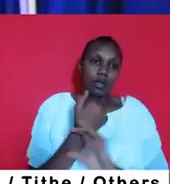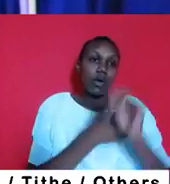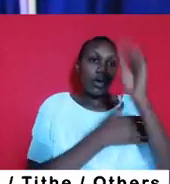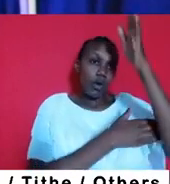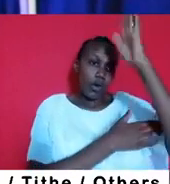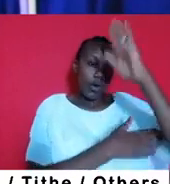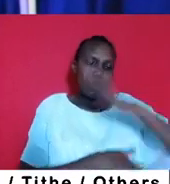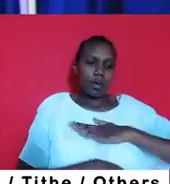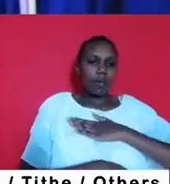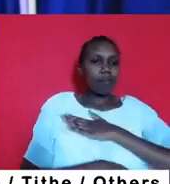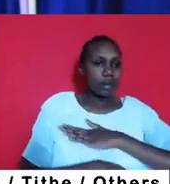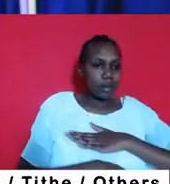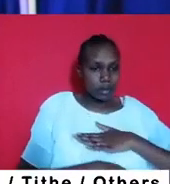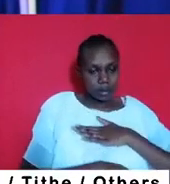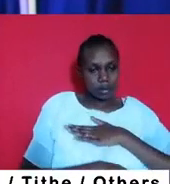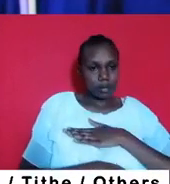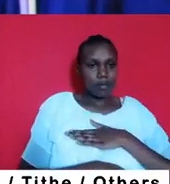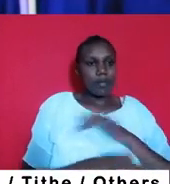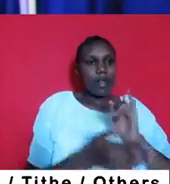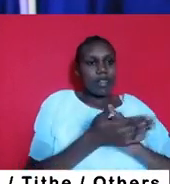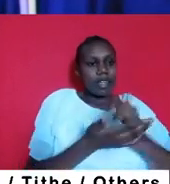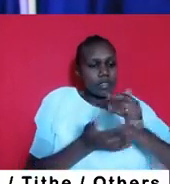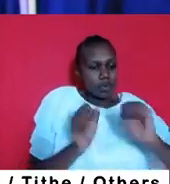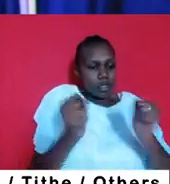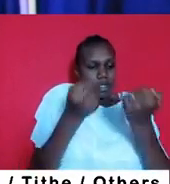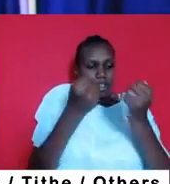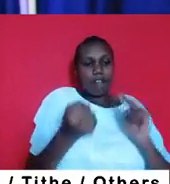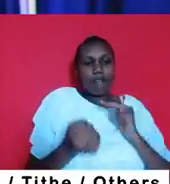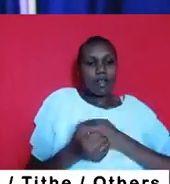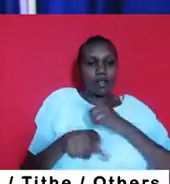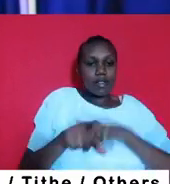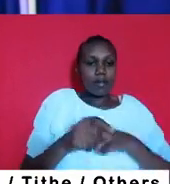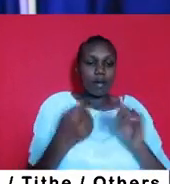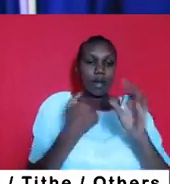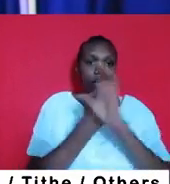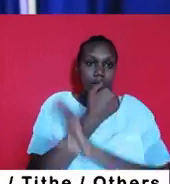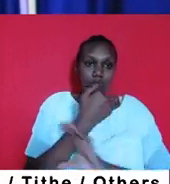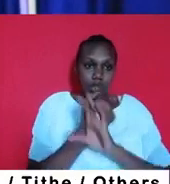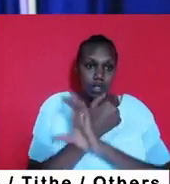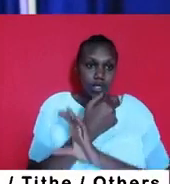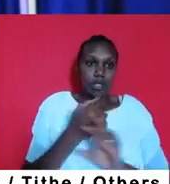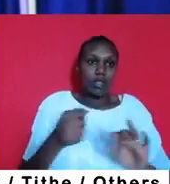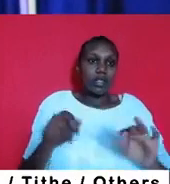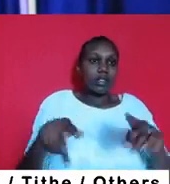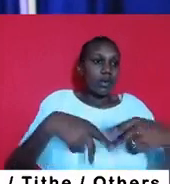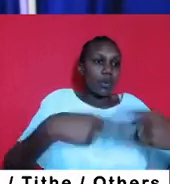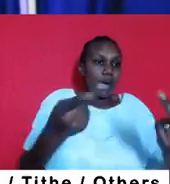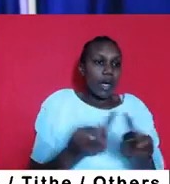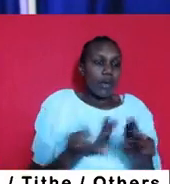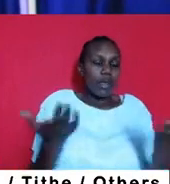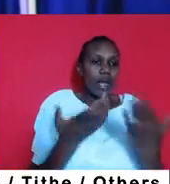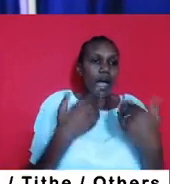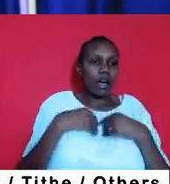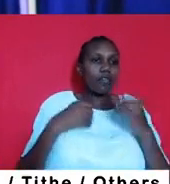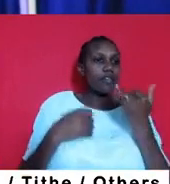Baba tunakusihi, uturehemu kama nchi. Pale ambapo Mungu